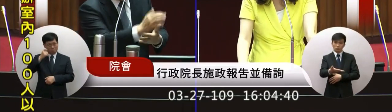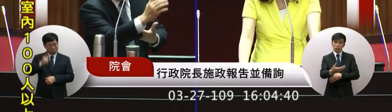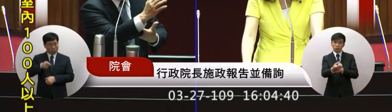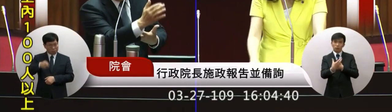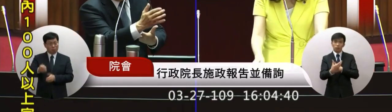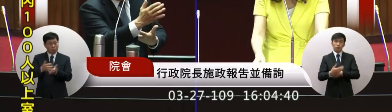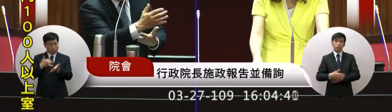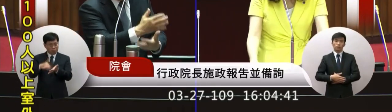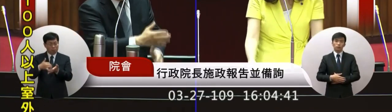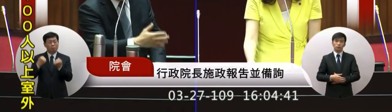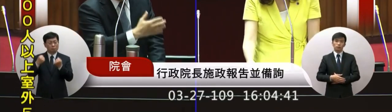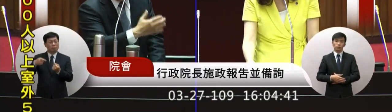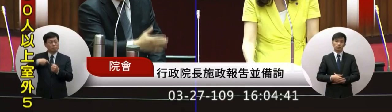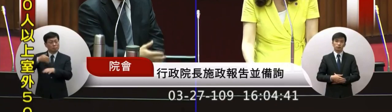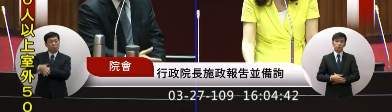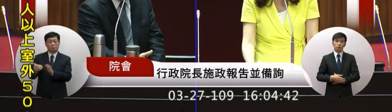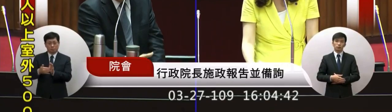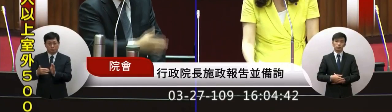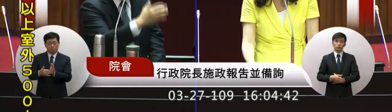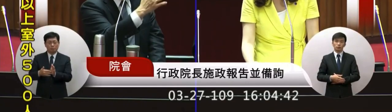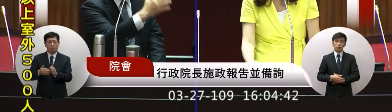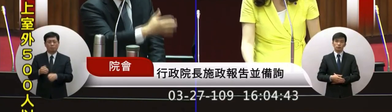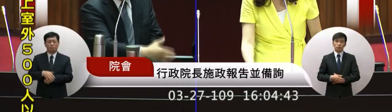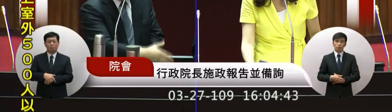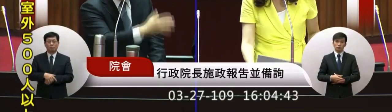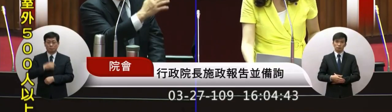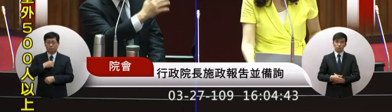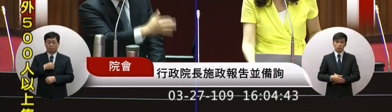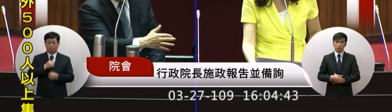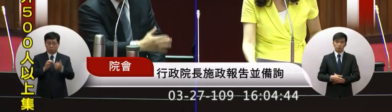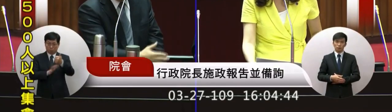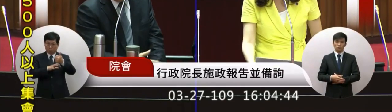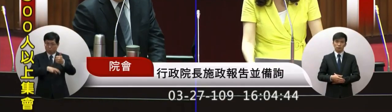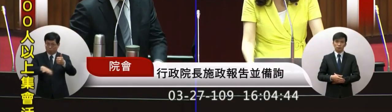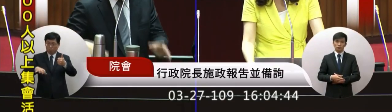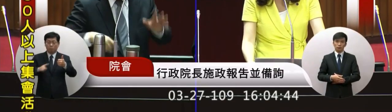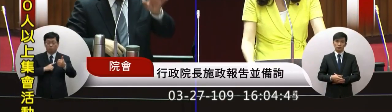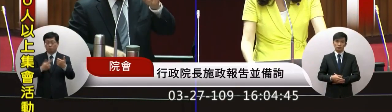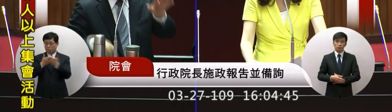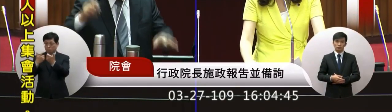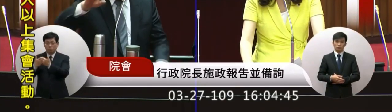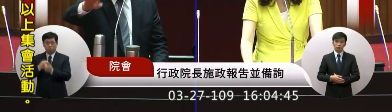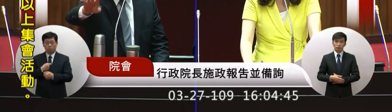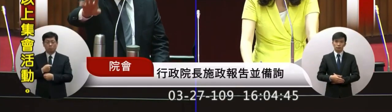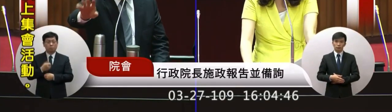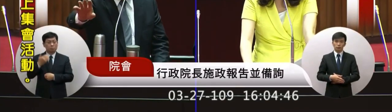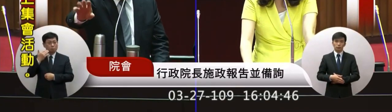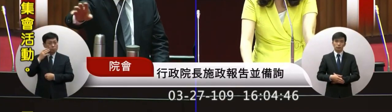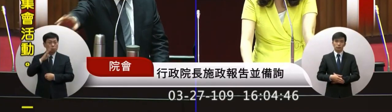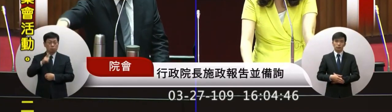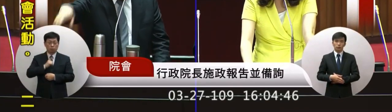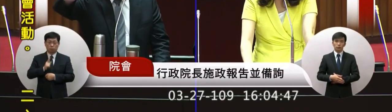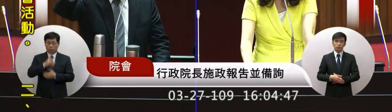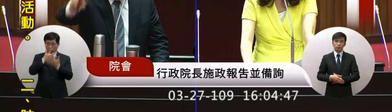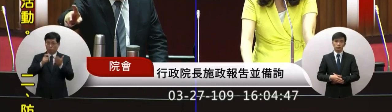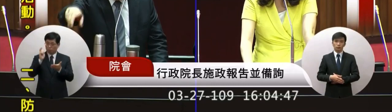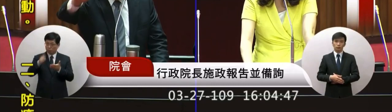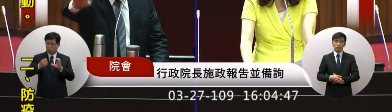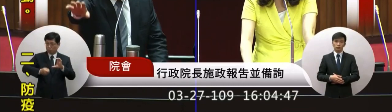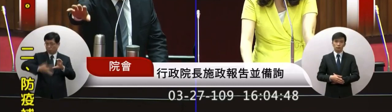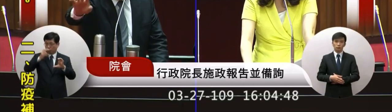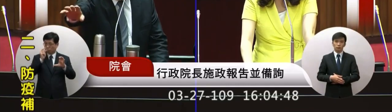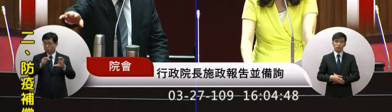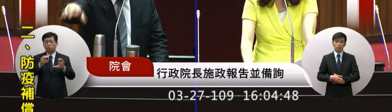600亿的预算在国院通过特别预算中，各部会都有它的配合，所以你只要点上网站